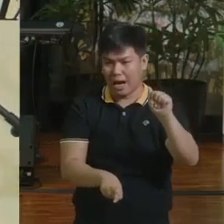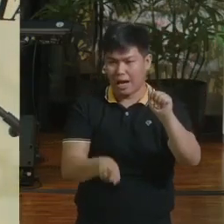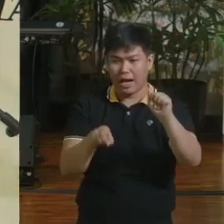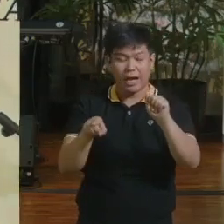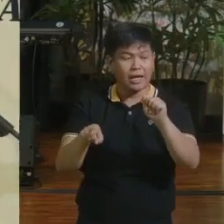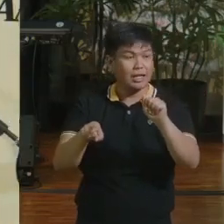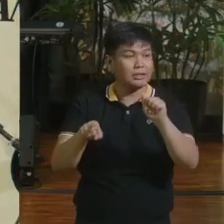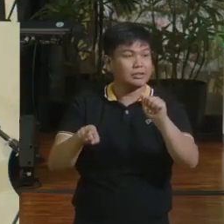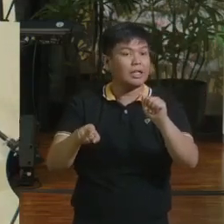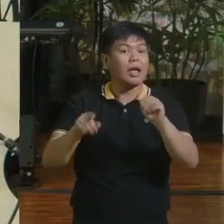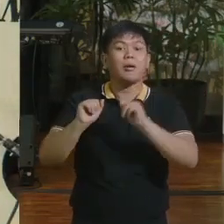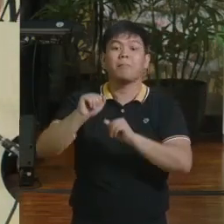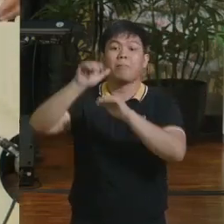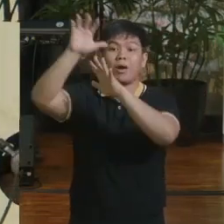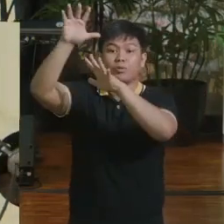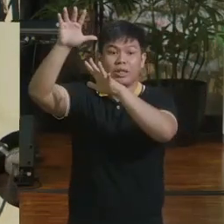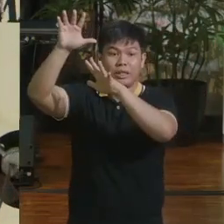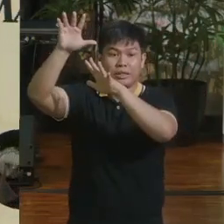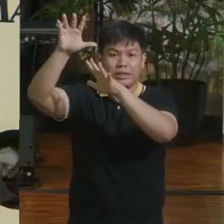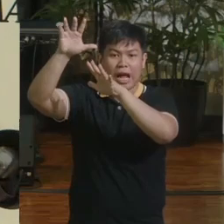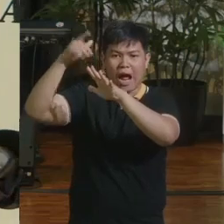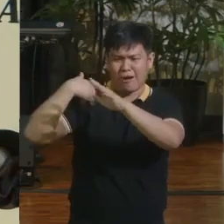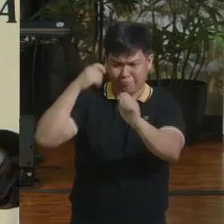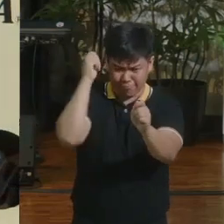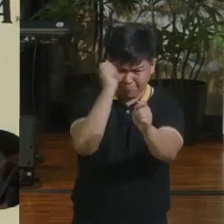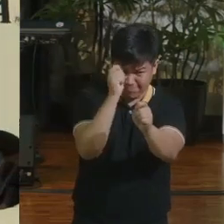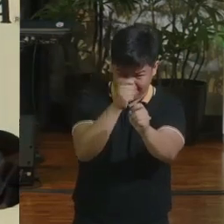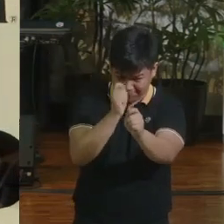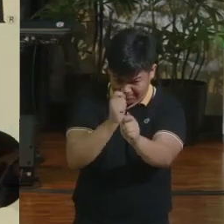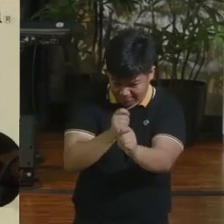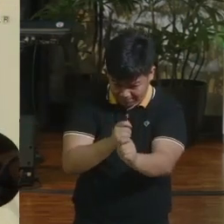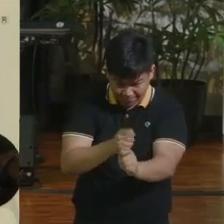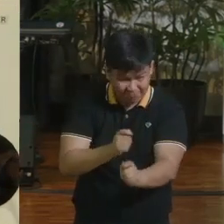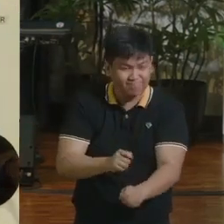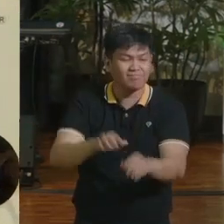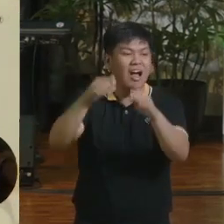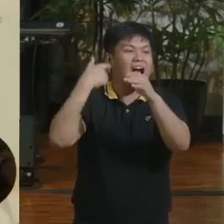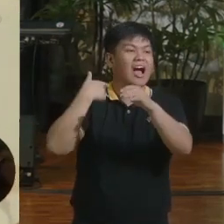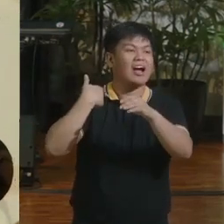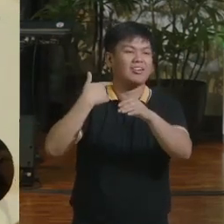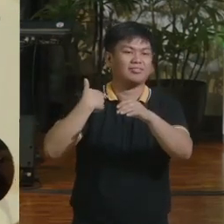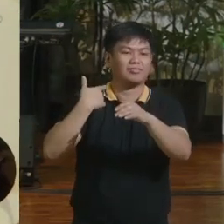templo ang unang mong makikita, yung po ang libingan ni King Aretas.